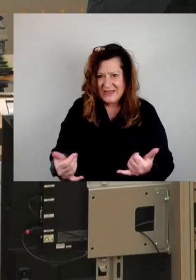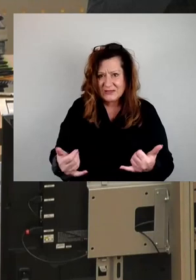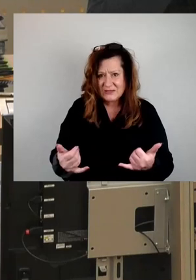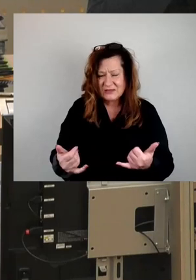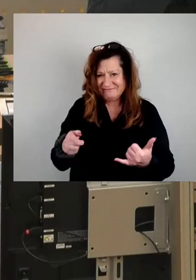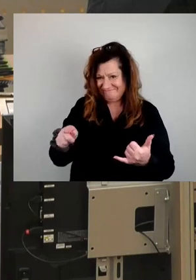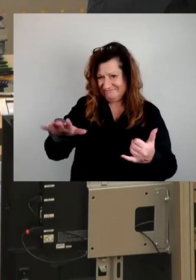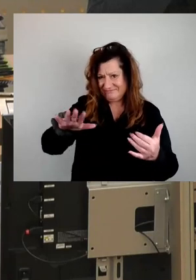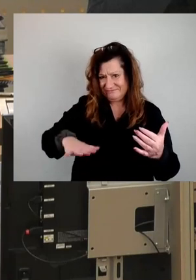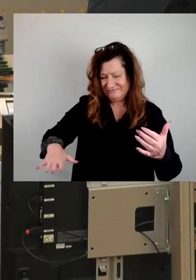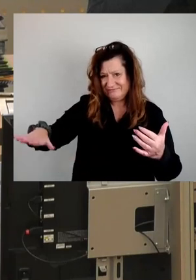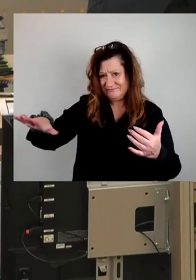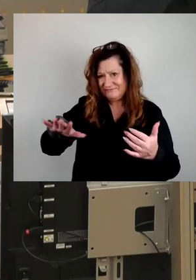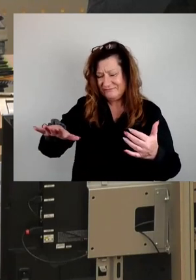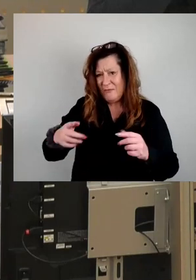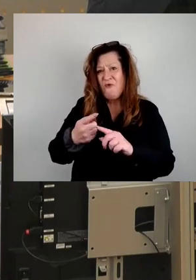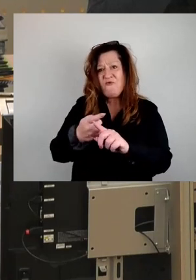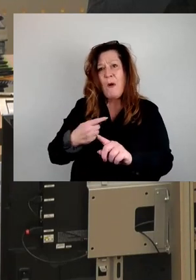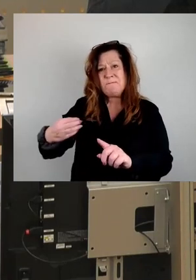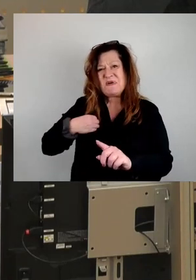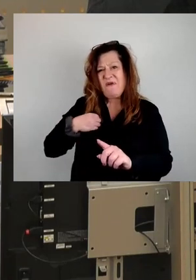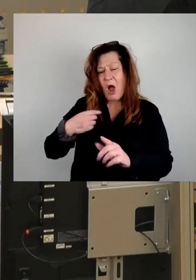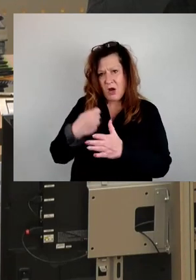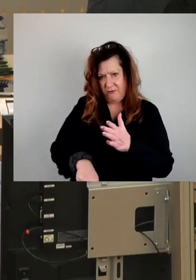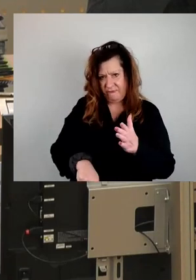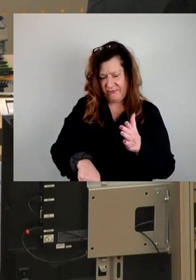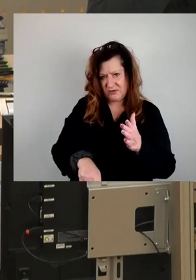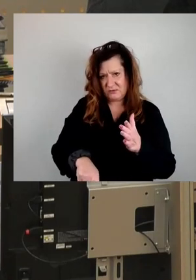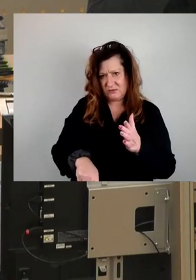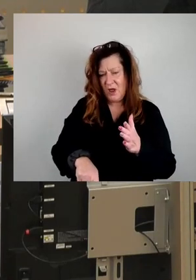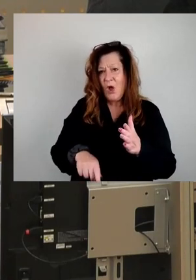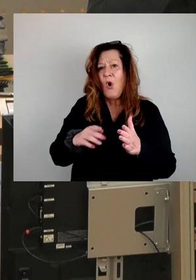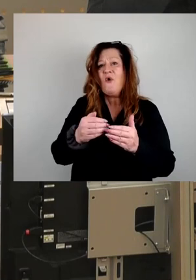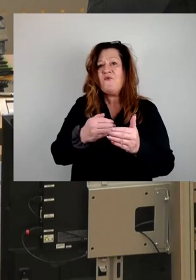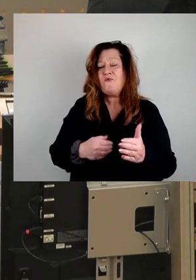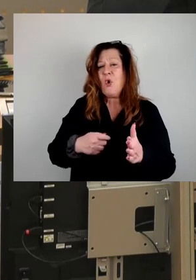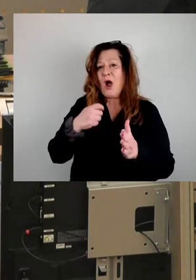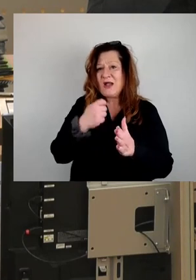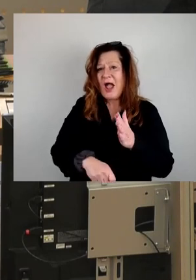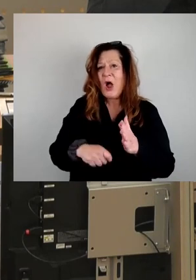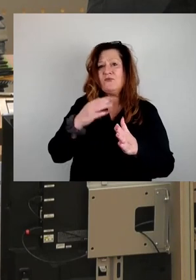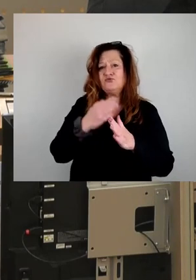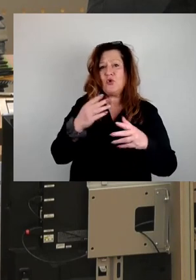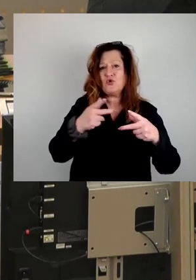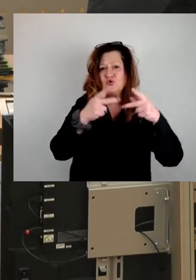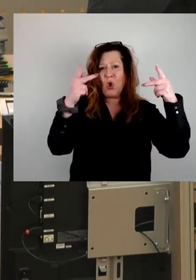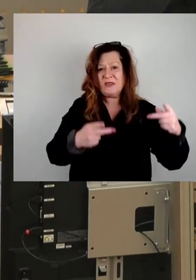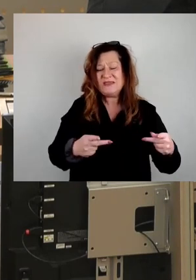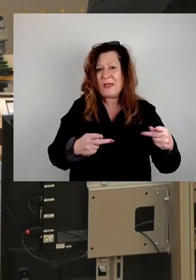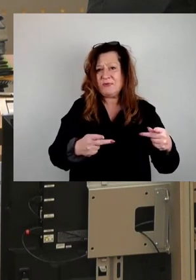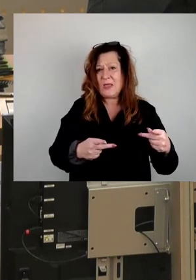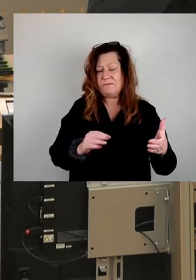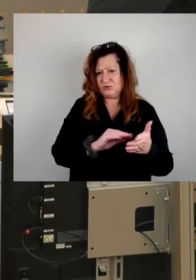dem privaten Eigentümer kaufen und hat es schon vor dem eigentlichen Kauf als Konzeptbestandteil für das Blaue Band Geberbach und